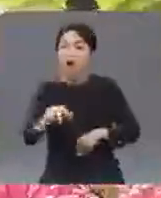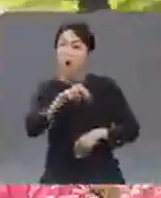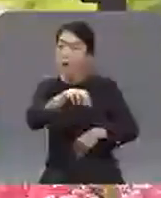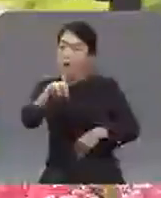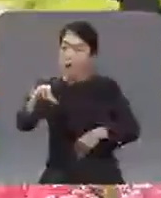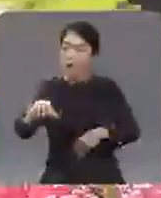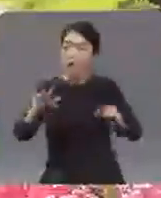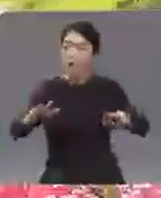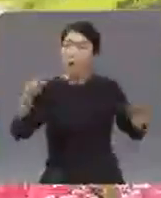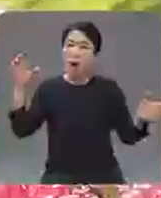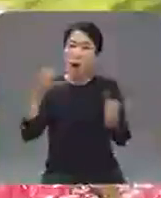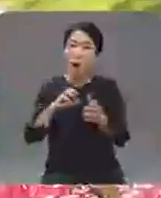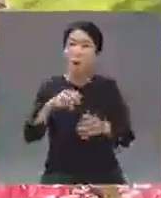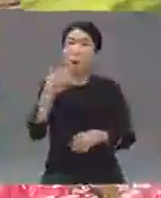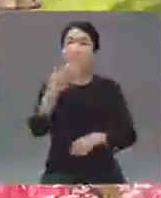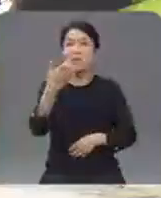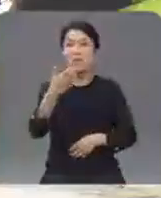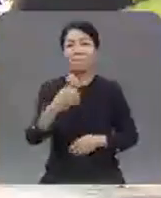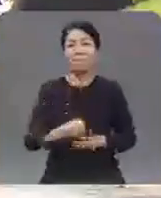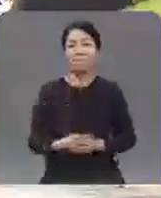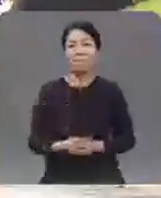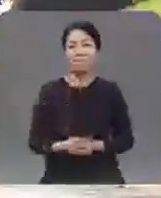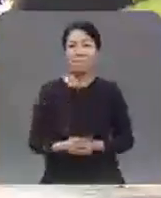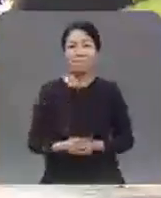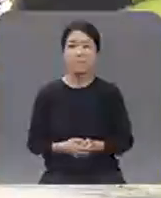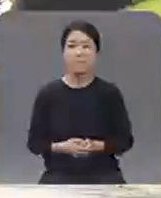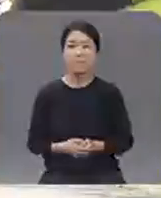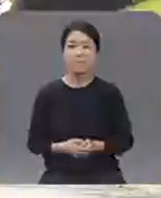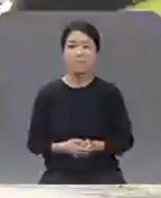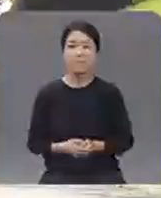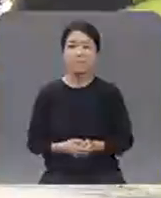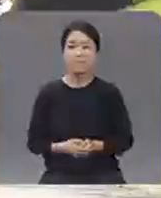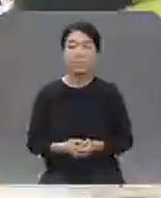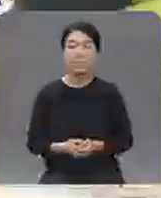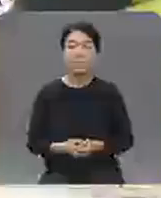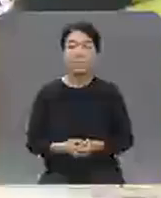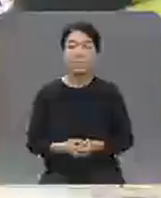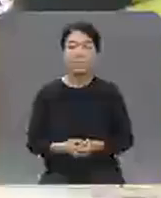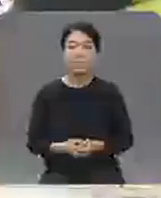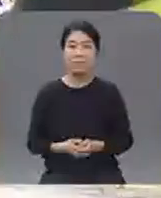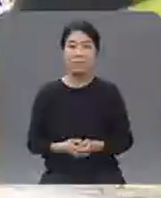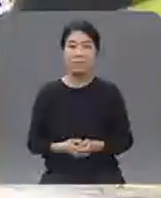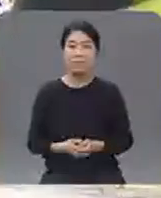지금까지 90여 곳에 이릅니다 KBS 뉴스 정길훈입니다